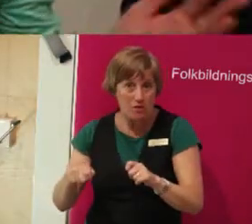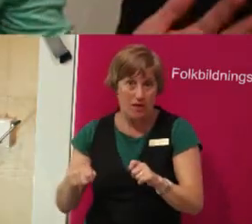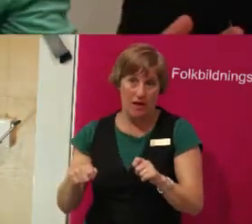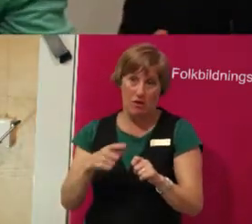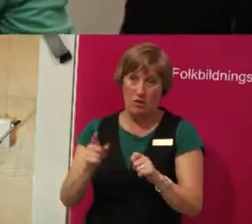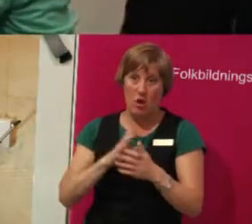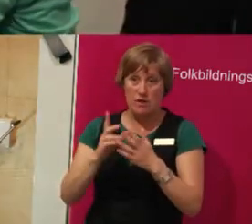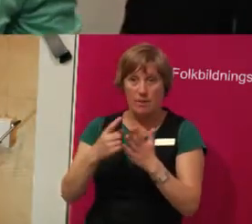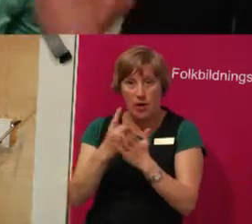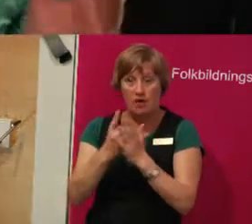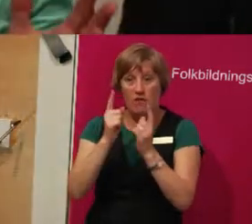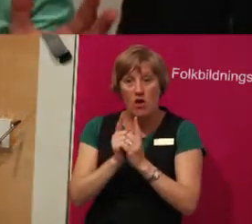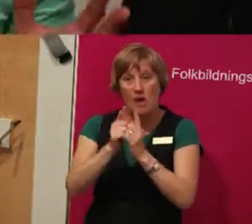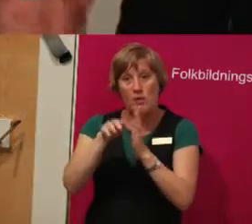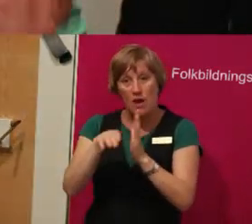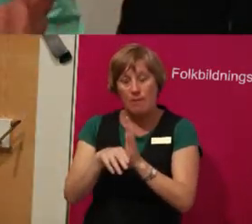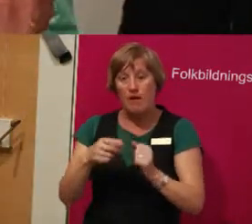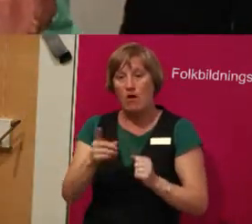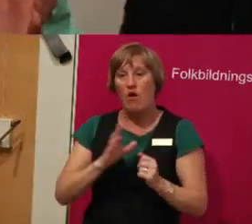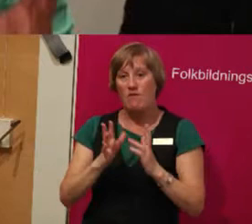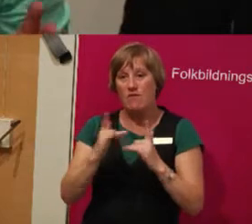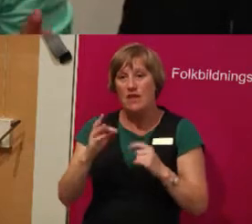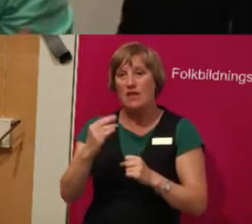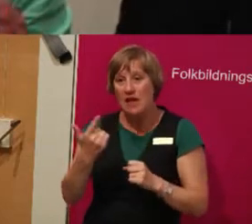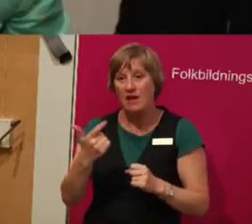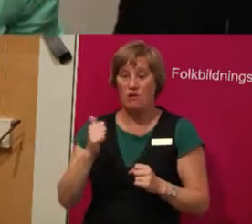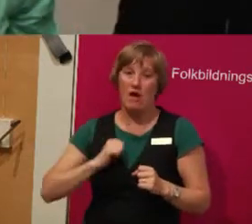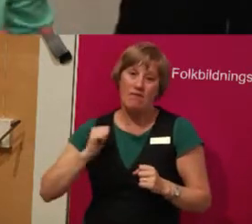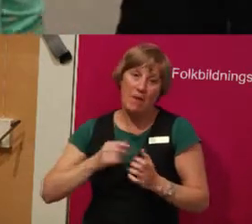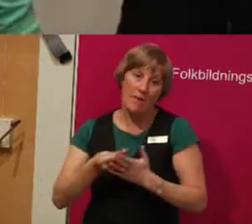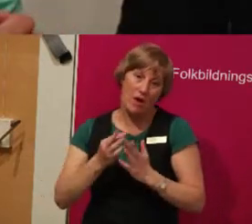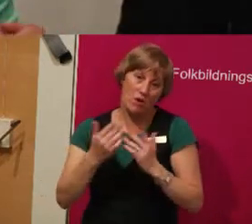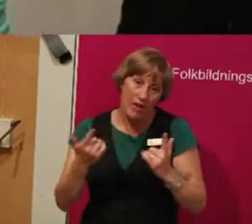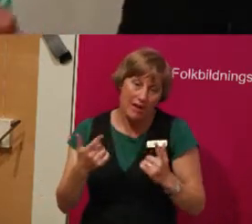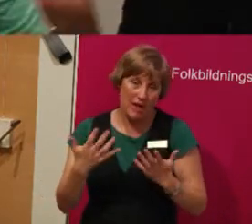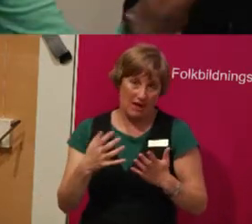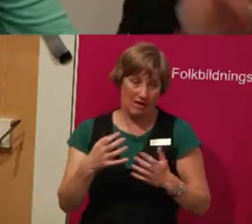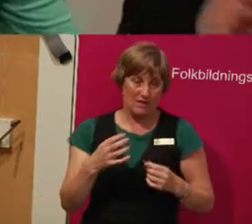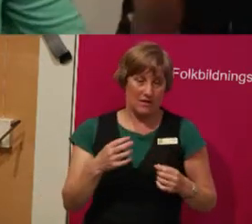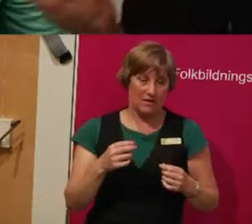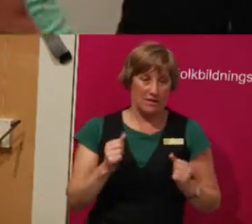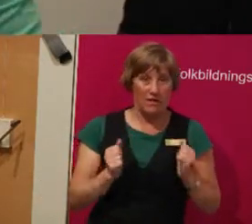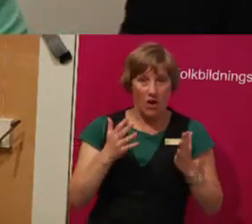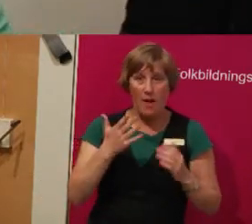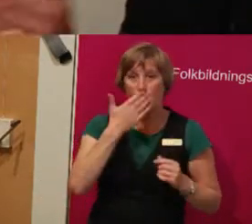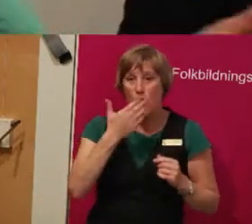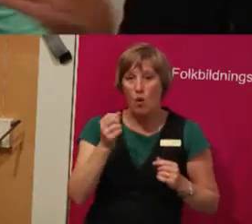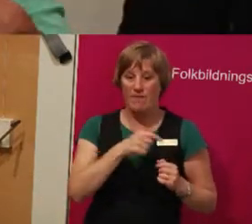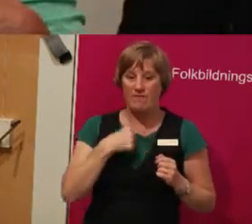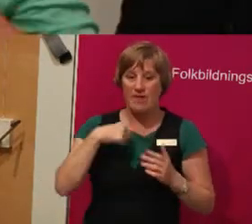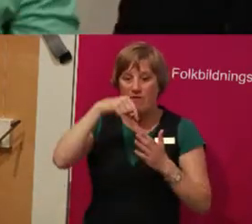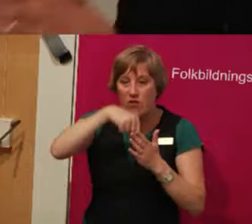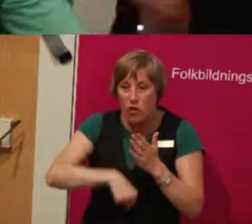att följa programmet naturligtvis, men de har en full frihet att göra med vad de vill. Det kan man ibland som kommunpolitiker säga, det vore bra om vi kunde fördjupa